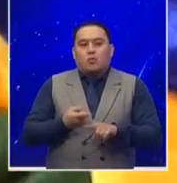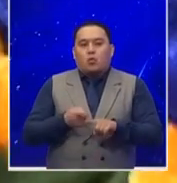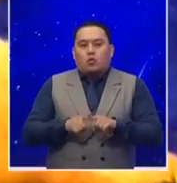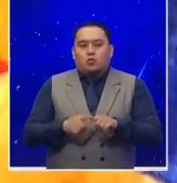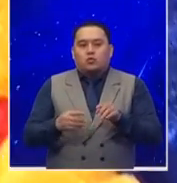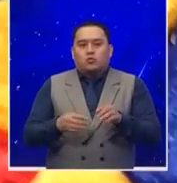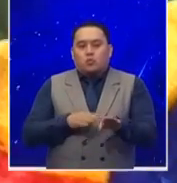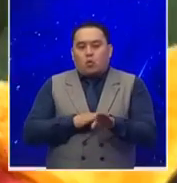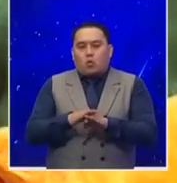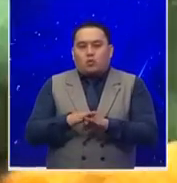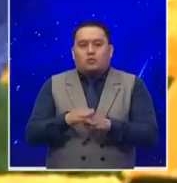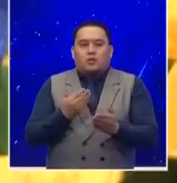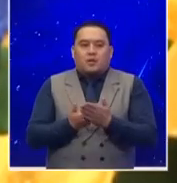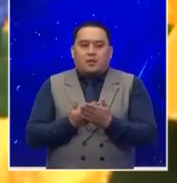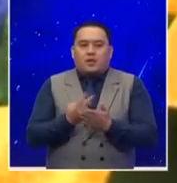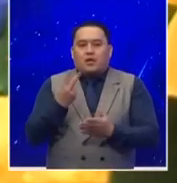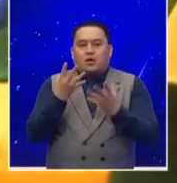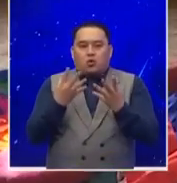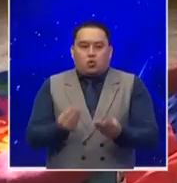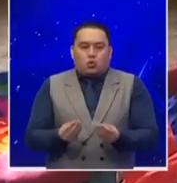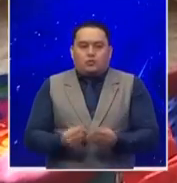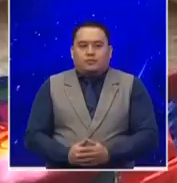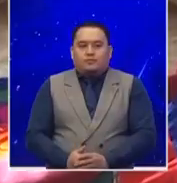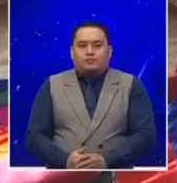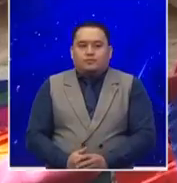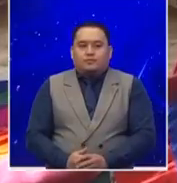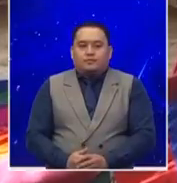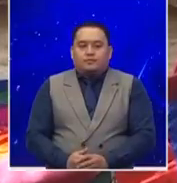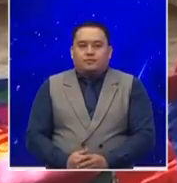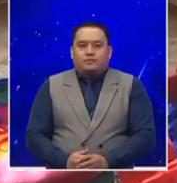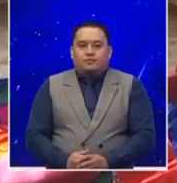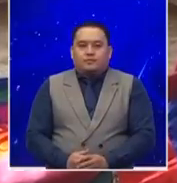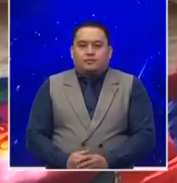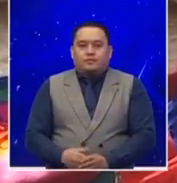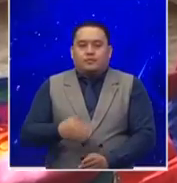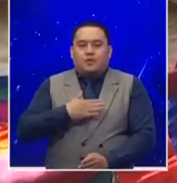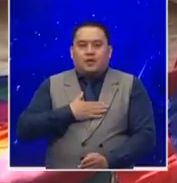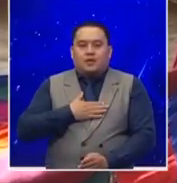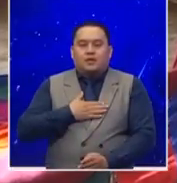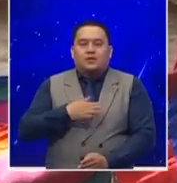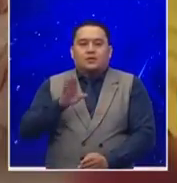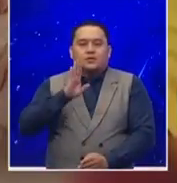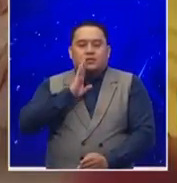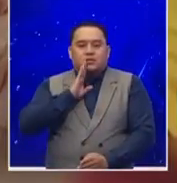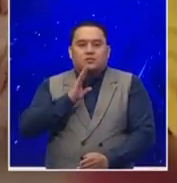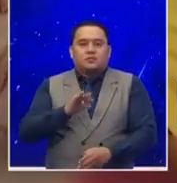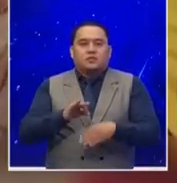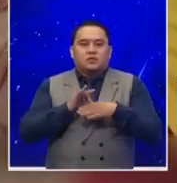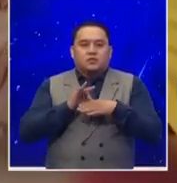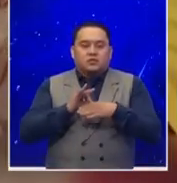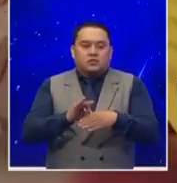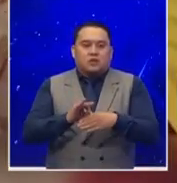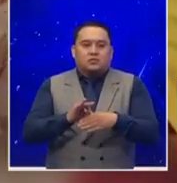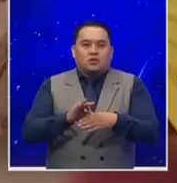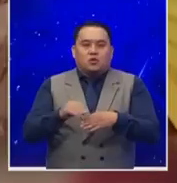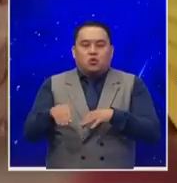толық жасап шығару үшін шамамен 2 күн кетеді екен. Өзімнің бір ең кенже қызым ұзатылғанда, сол қыздың жаңағы